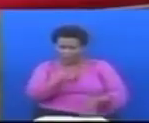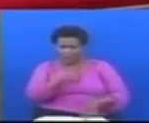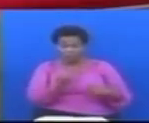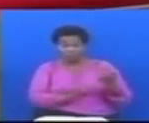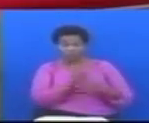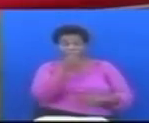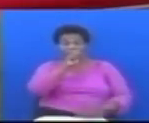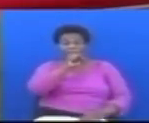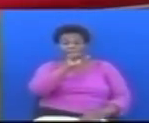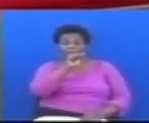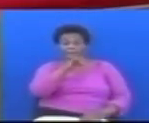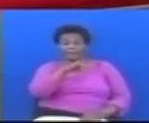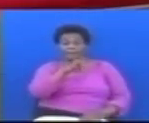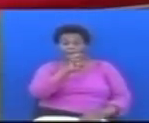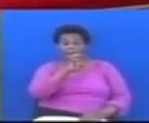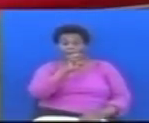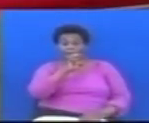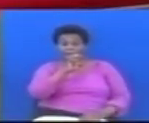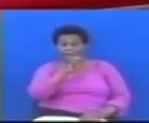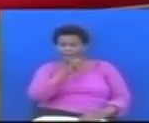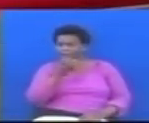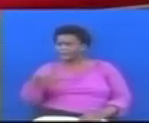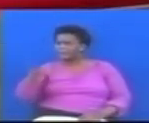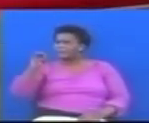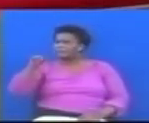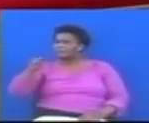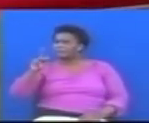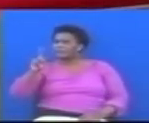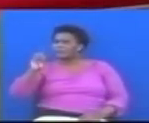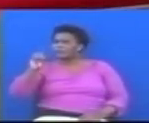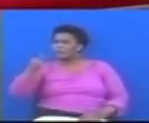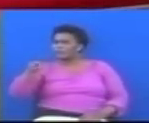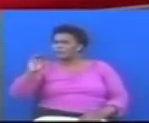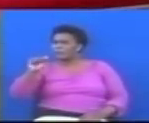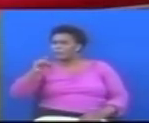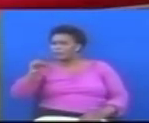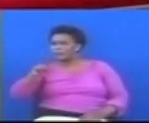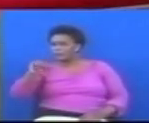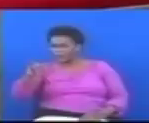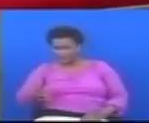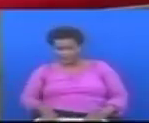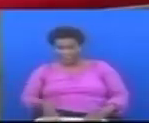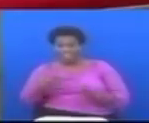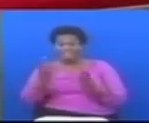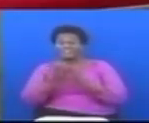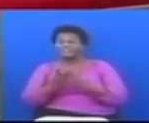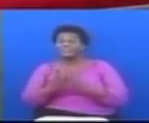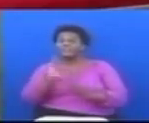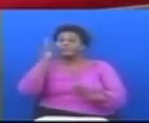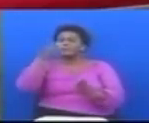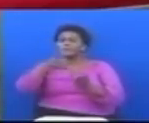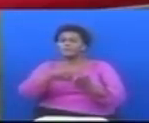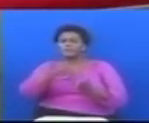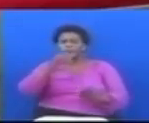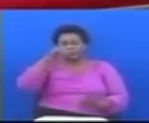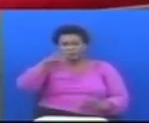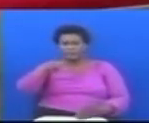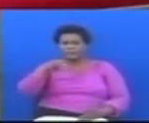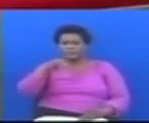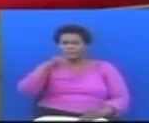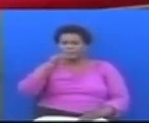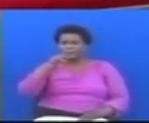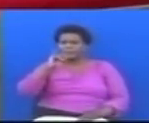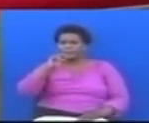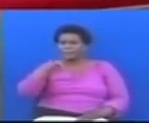Kisiwani Mkomazi, lakini pia mwendelezo wake Mheshimiwa Naibu Spika, barabara yetu tutakwenda mpaka kule Mkinga ili iweze kwenda